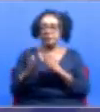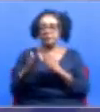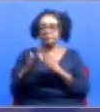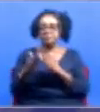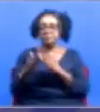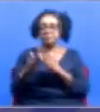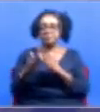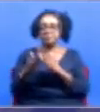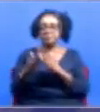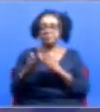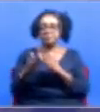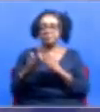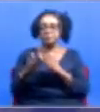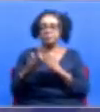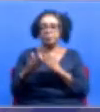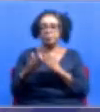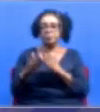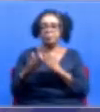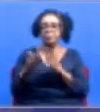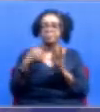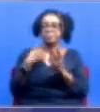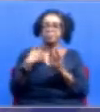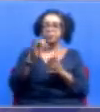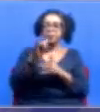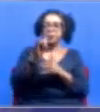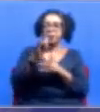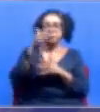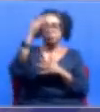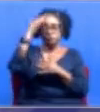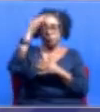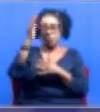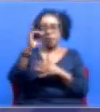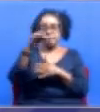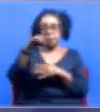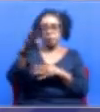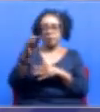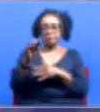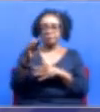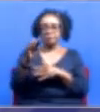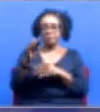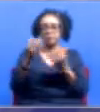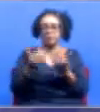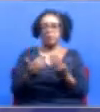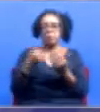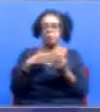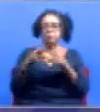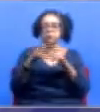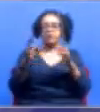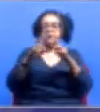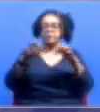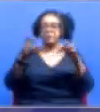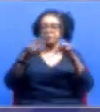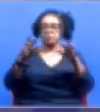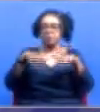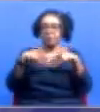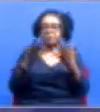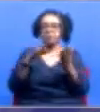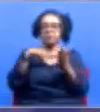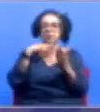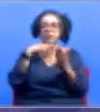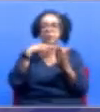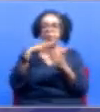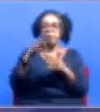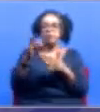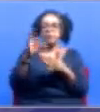Mamlaka huru ya kutathmini utendakazi wa polisi IPOA imeweza kuanzisha uchunguzi kuhusu kifo cha